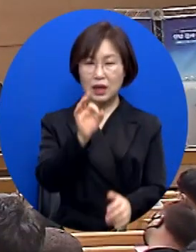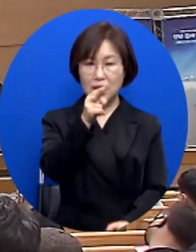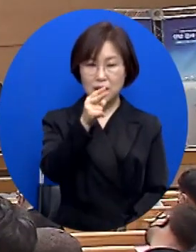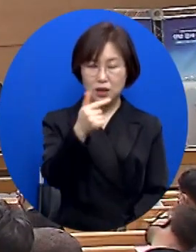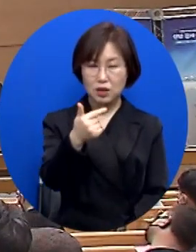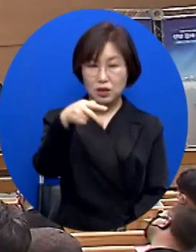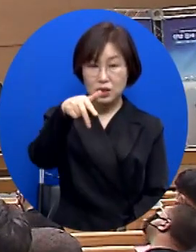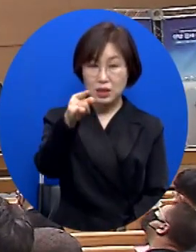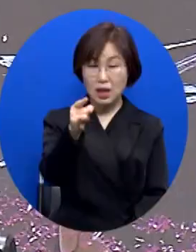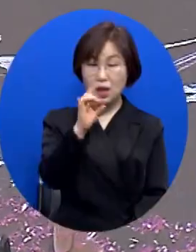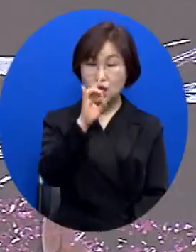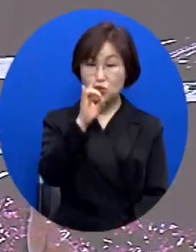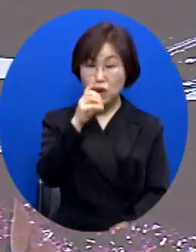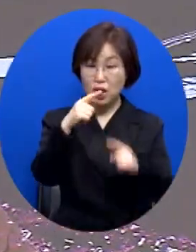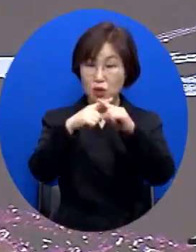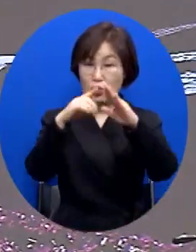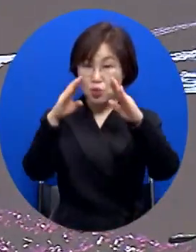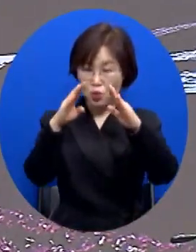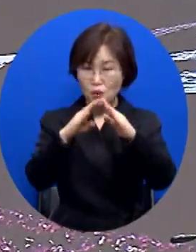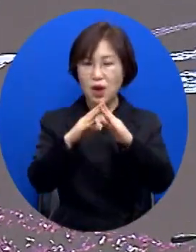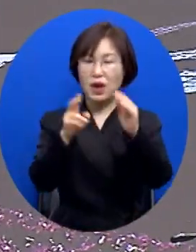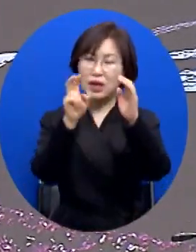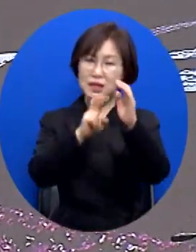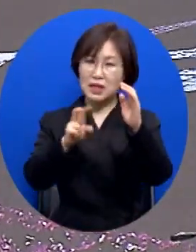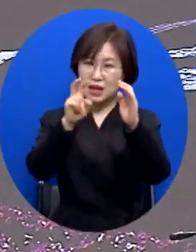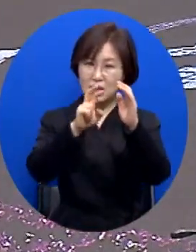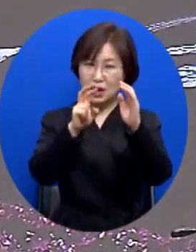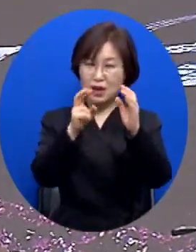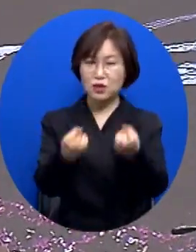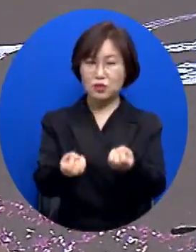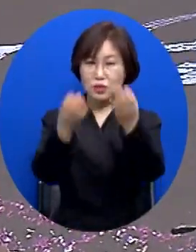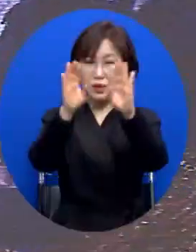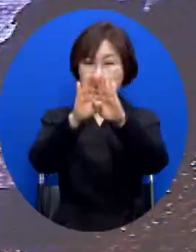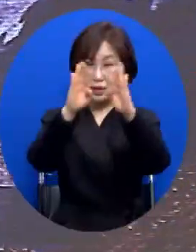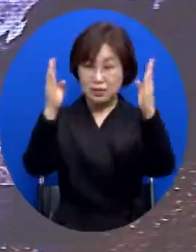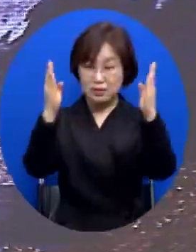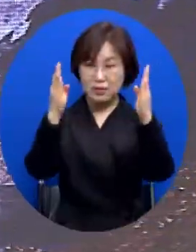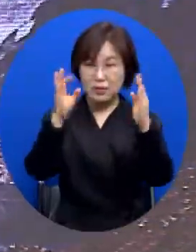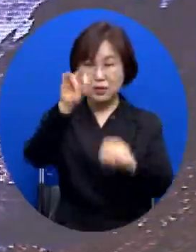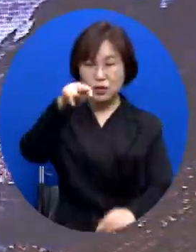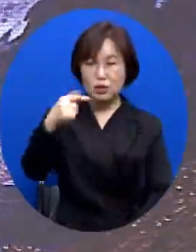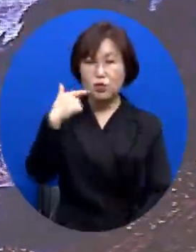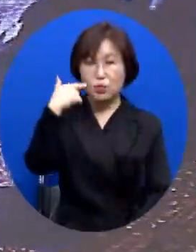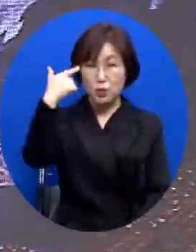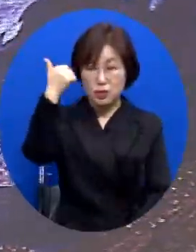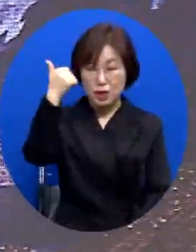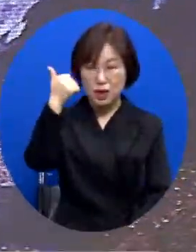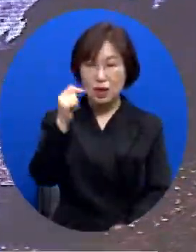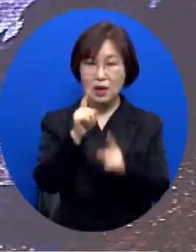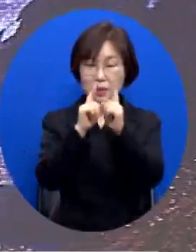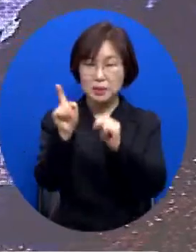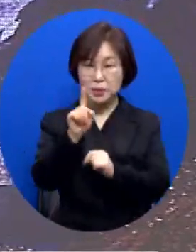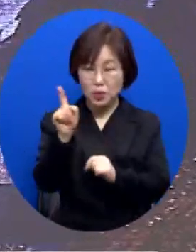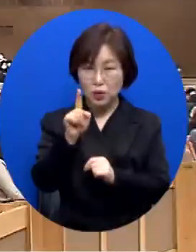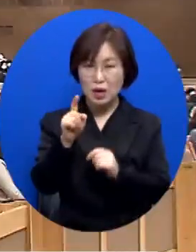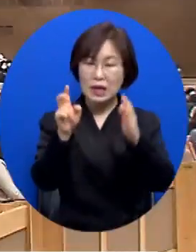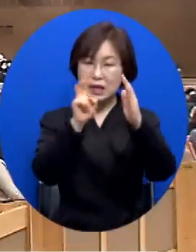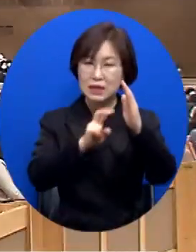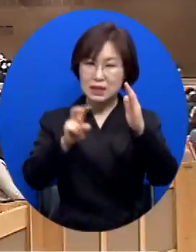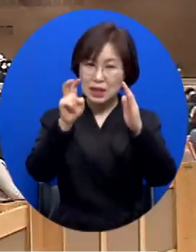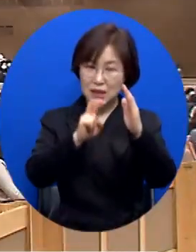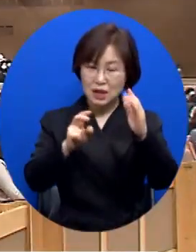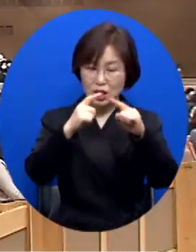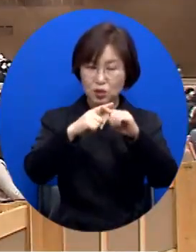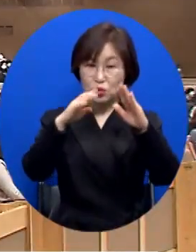연세중앙교회가 신년 감사 찬양의 밤을 열었습니다. 윤석전 목사는 교회는 찬양의 소리가 울려 퍼져야